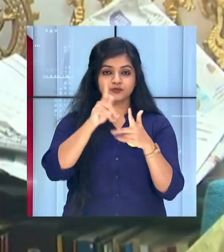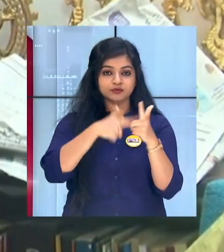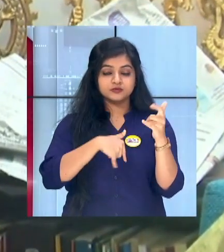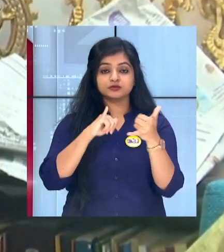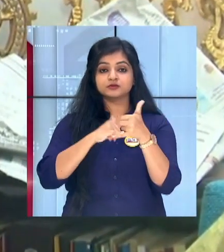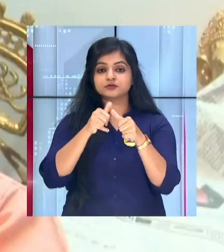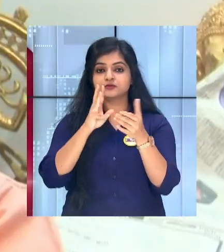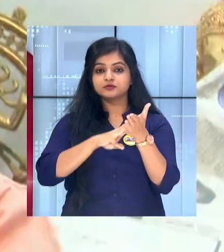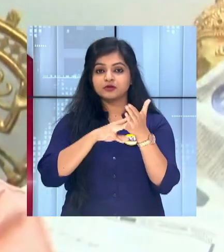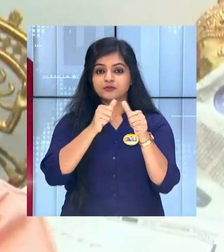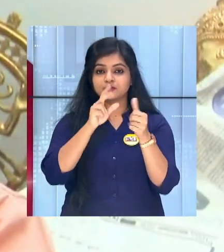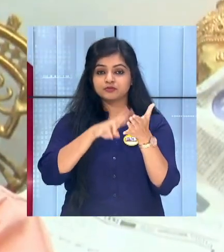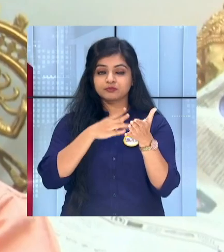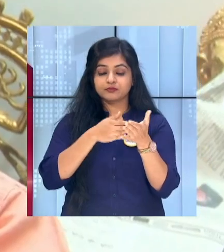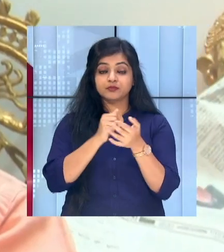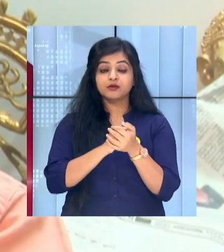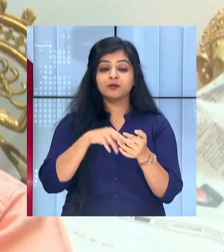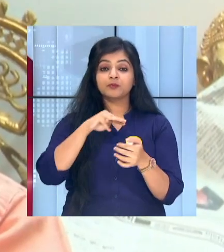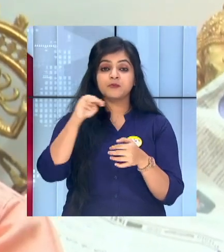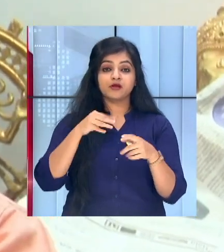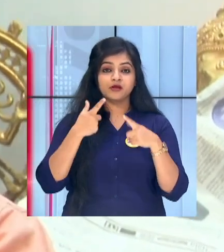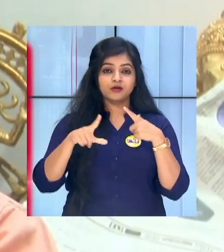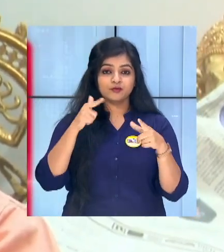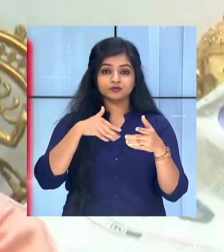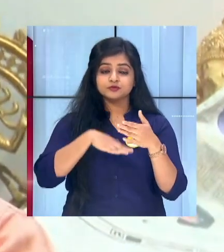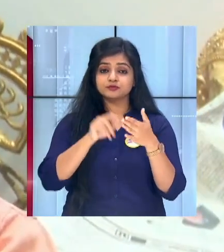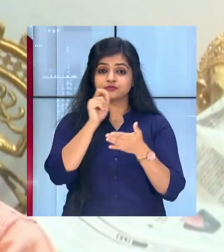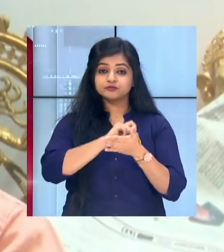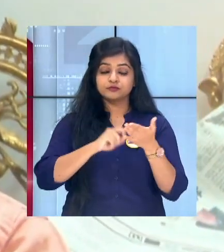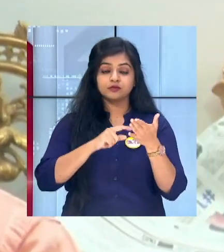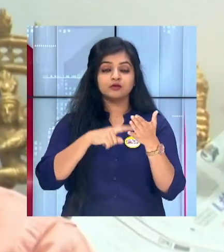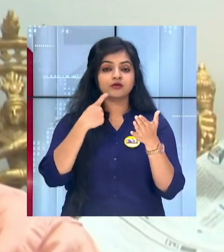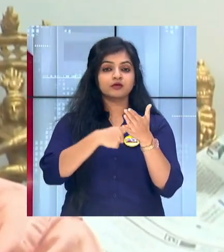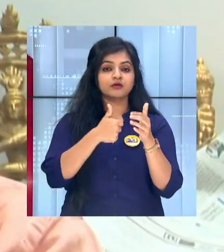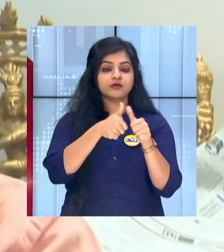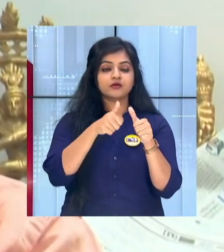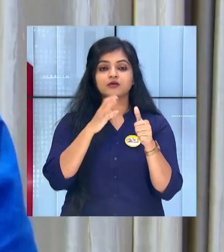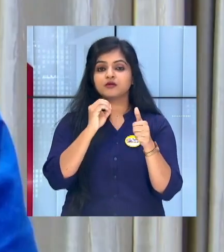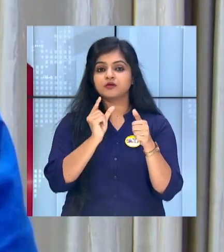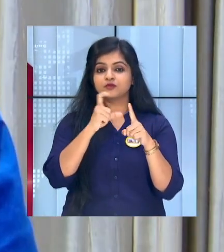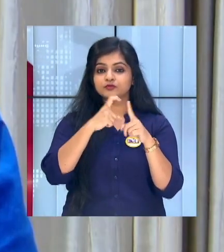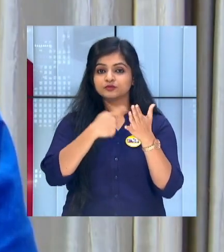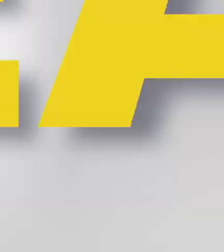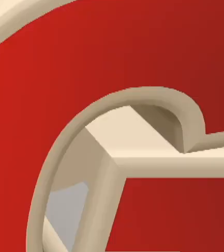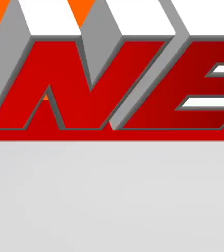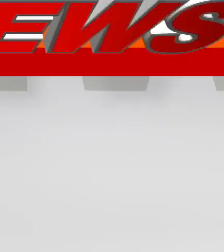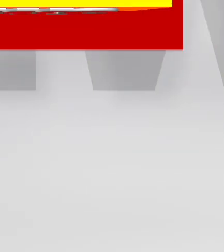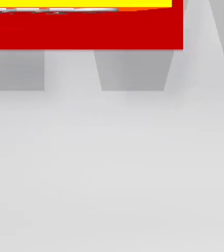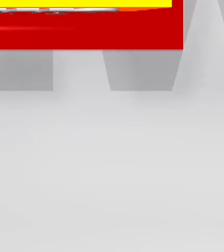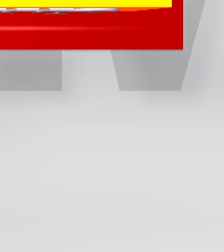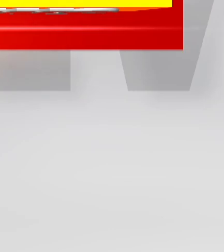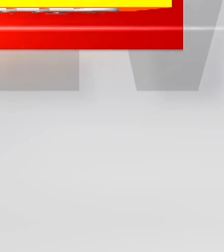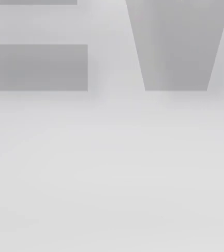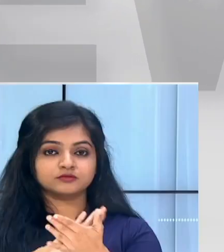സാഹിത്യ രംഗത്തില് ഇപ്പോൾ പ്രഭാവർമ്മയ്ക്ക് ലഭിച്ചിരിക്കുകയാണ്. രൗദ്ര സാത്വികം എന്ന കൃതിക്കാണ് ഈ പുരസ്കാരം ലഭിച്ചിരിക്കുന്നത്. ഒടുവിൽ